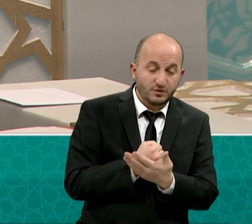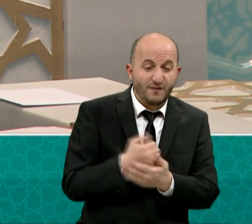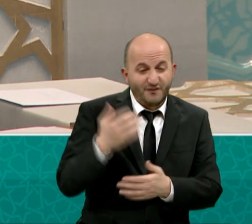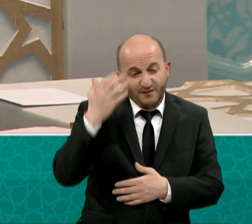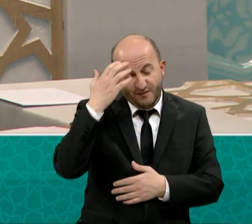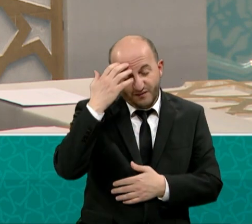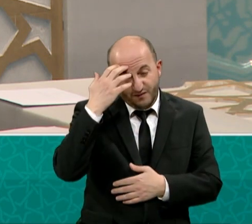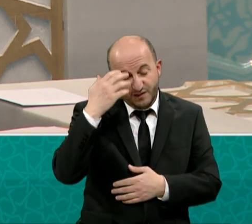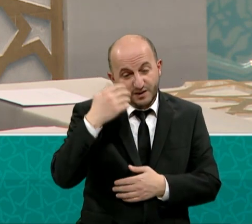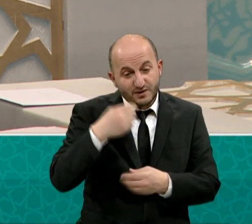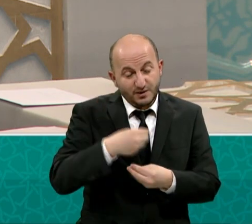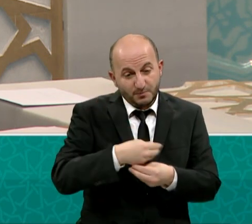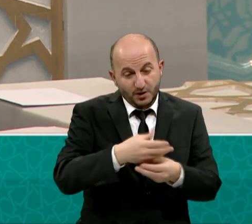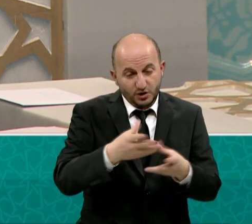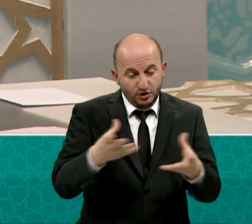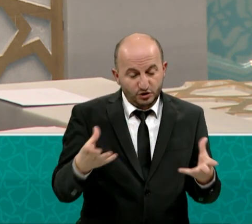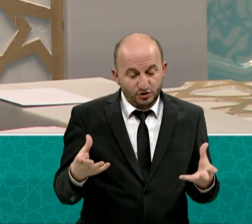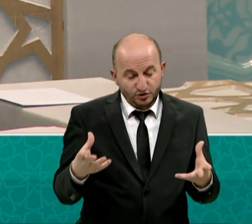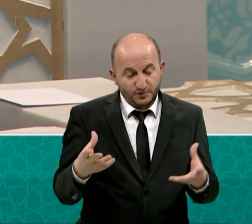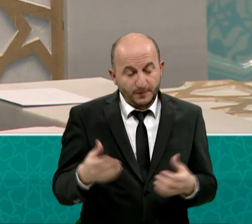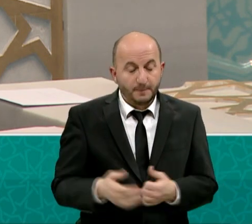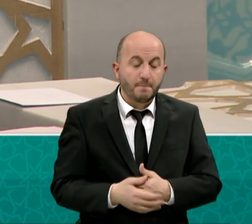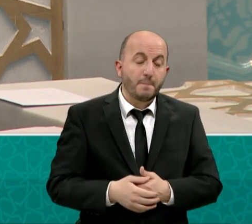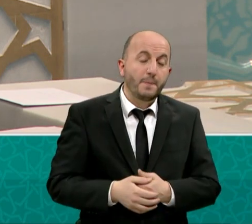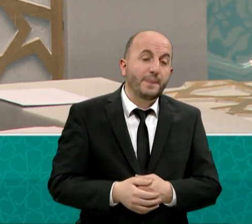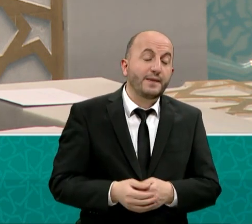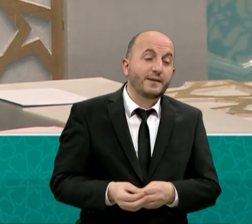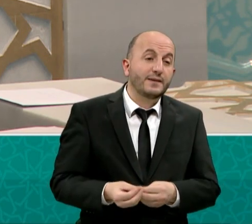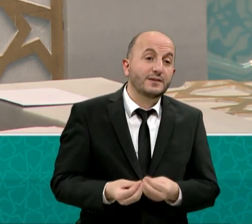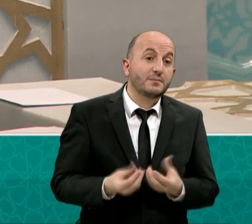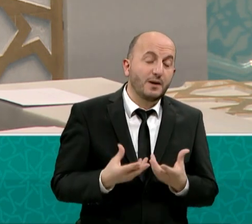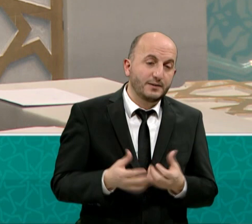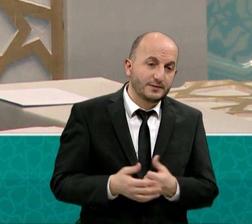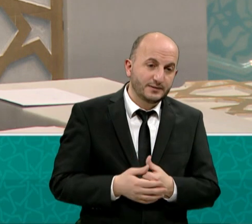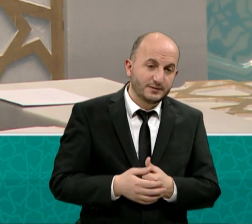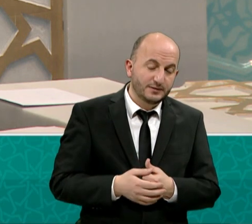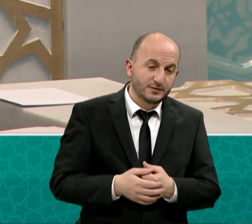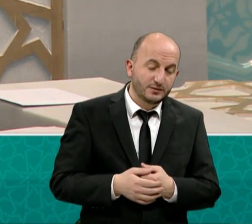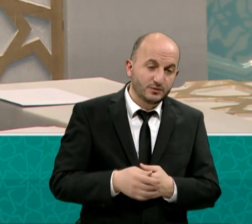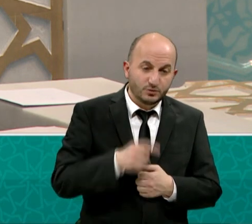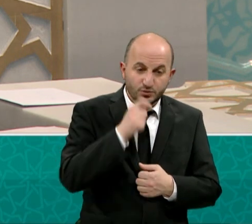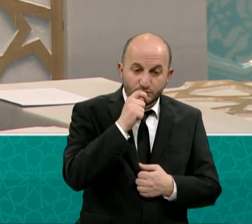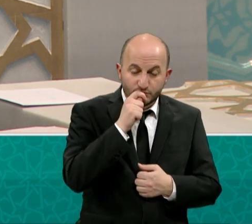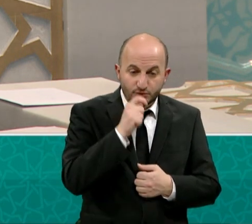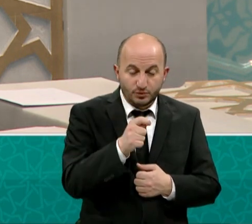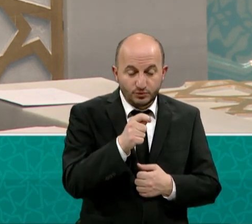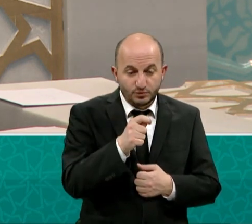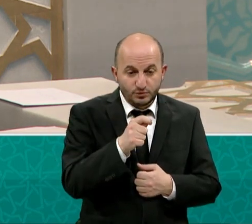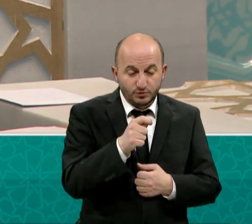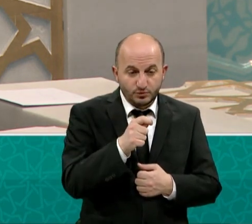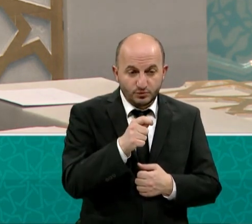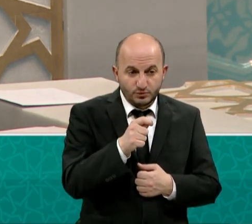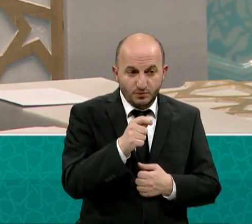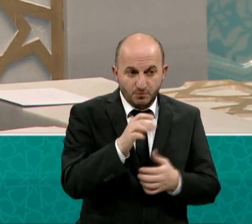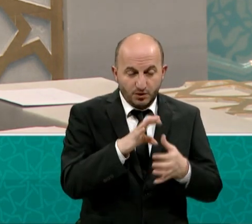yoksullarla, fakirlerle de belli oranda paylaşır. Yeterli mi? Bir de sözünen eri olacak. Akitlerine